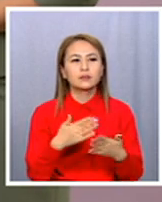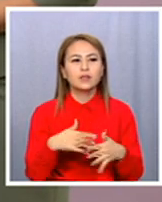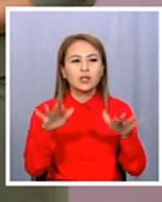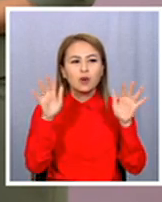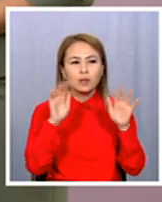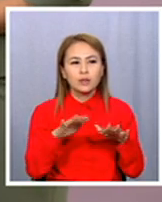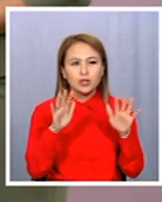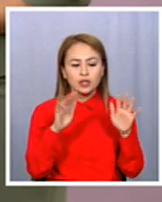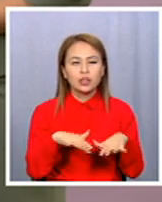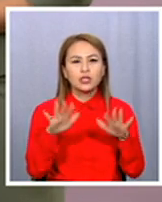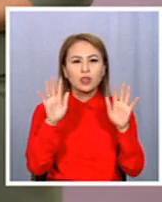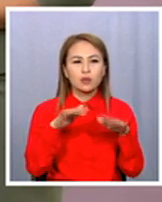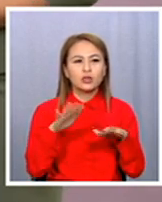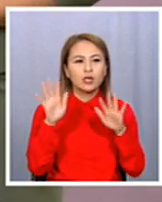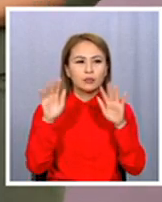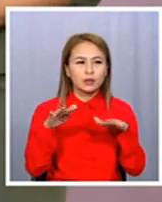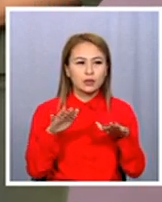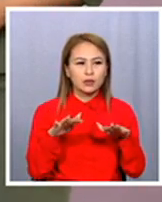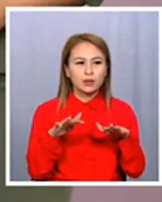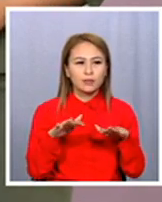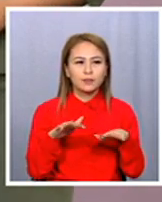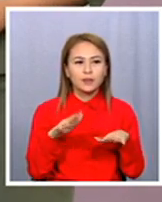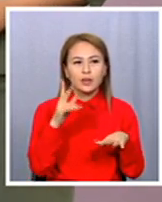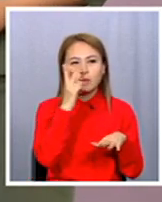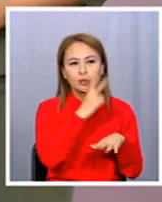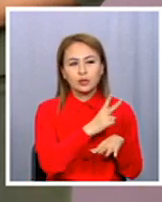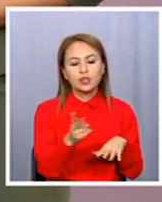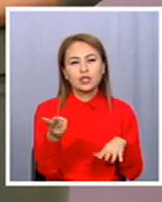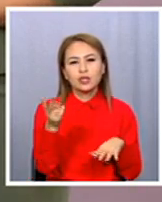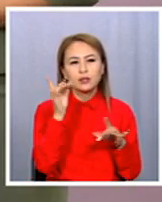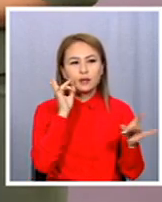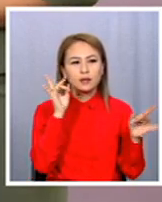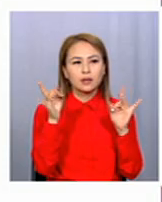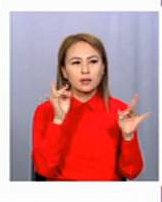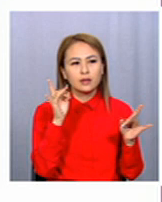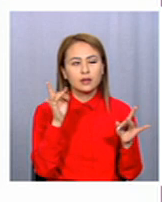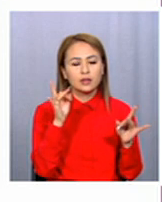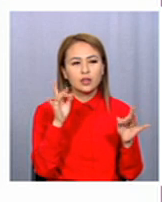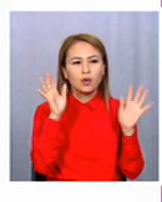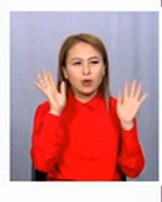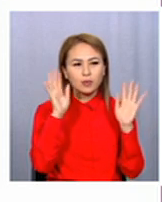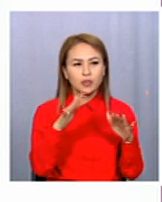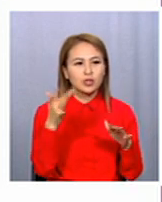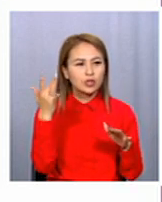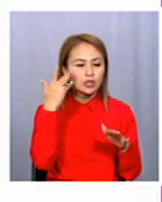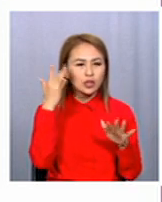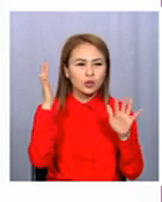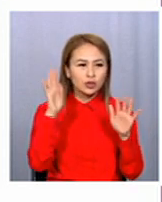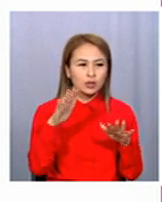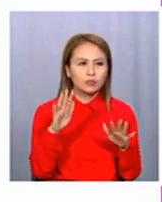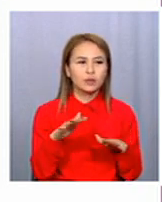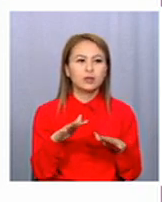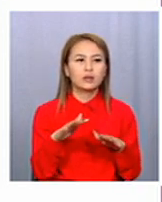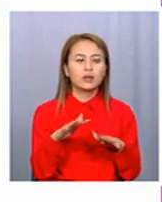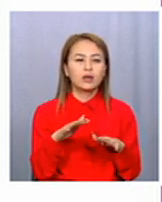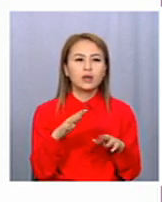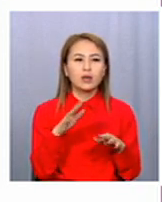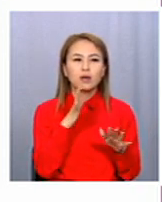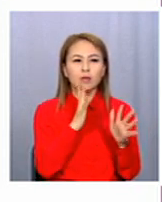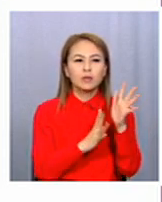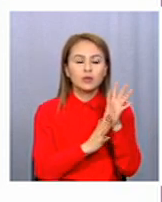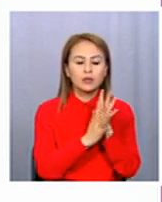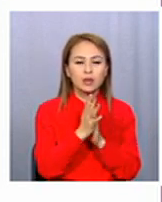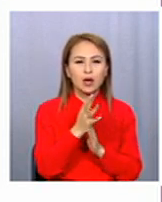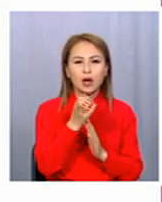оқиық. Жауа берші жау жаңбыр, дала көркін жандандыр. Жауа берші жау жаңбыр,